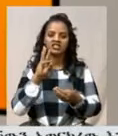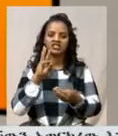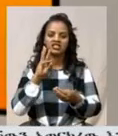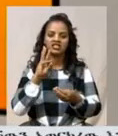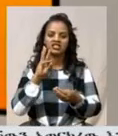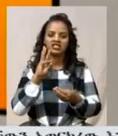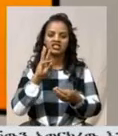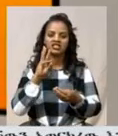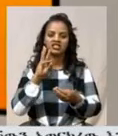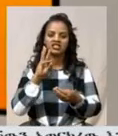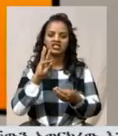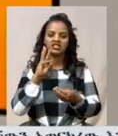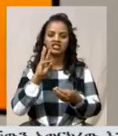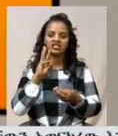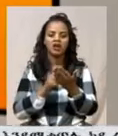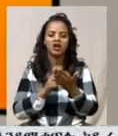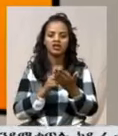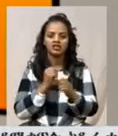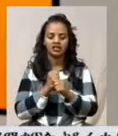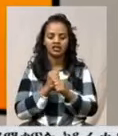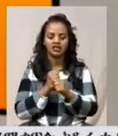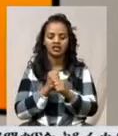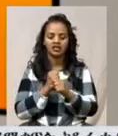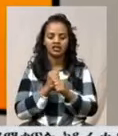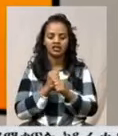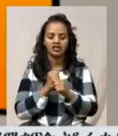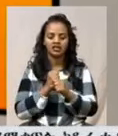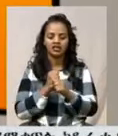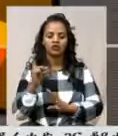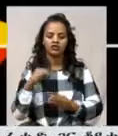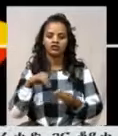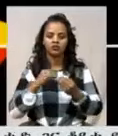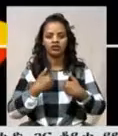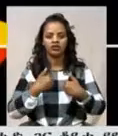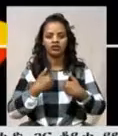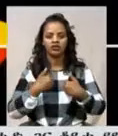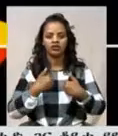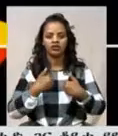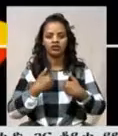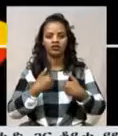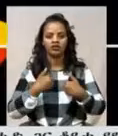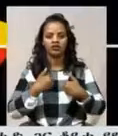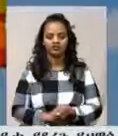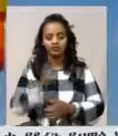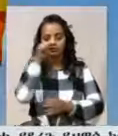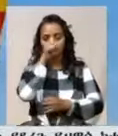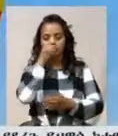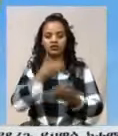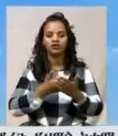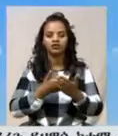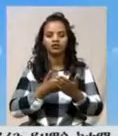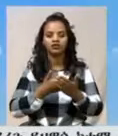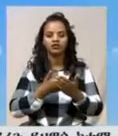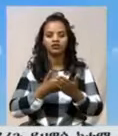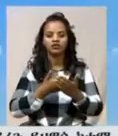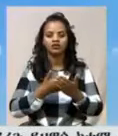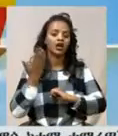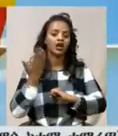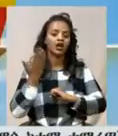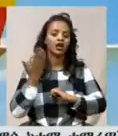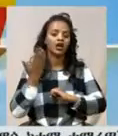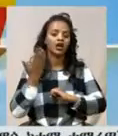ዜጎች ወደ ባንክ ስርዓት እንዲገቡም ተደርጓል። ጸጋ ቢሆንስ ተጨማሪ አለው። በኢትዮጵያ በኢኮኖሚው ዘርፍም ባለፉት